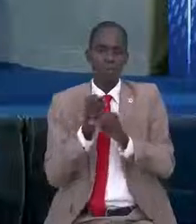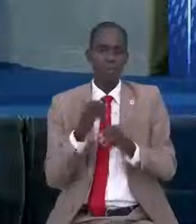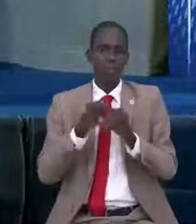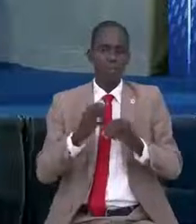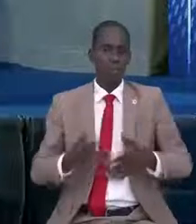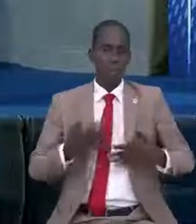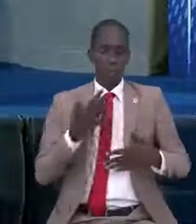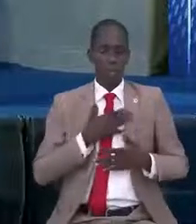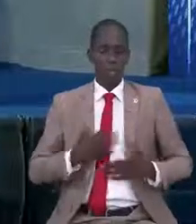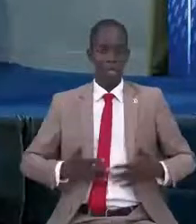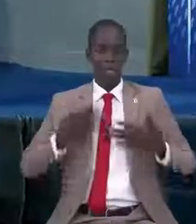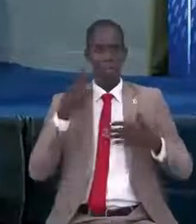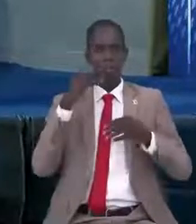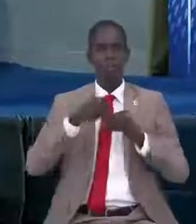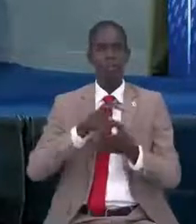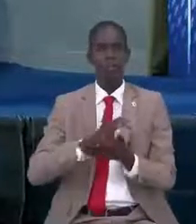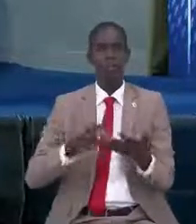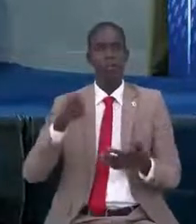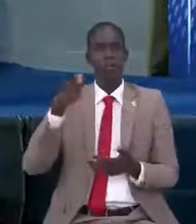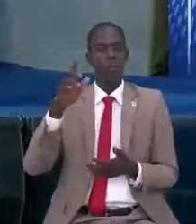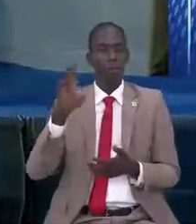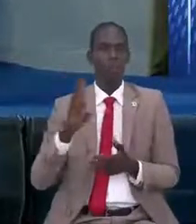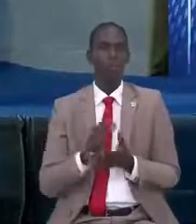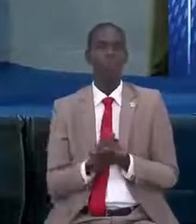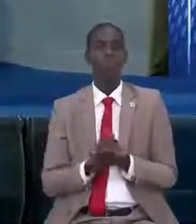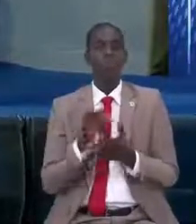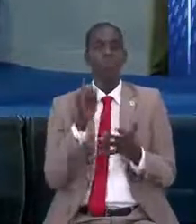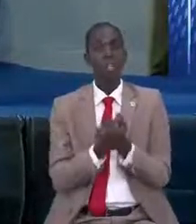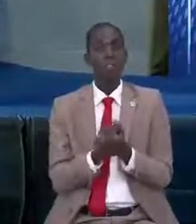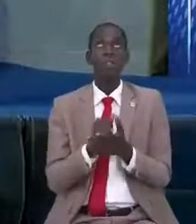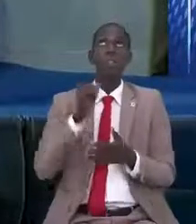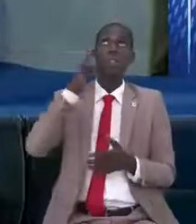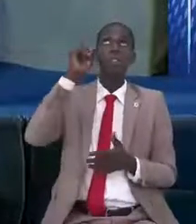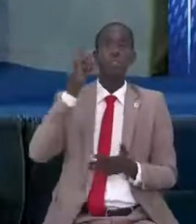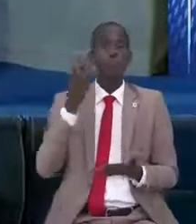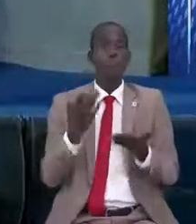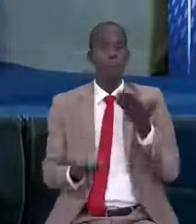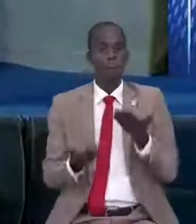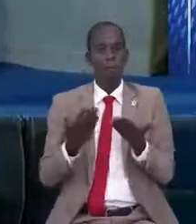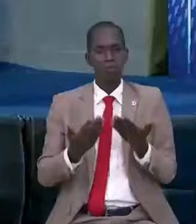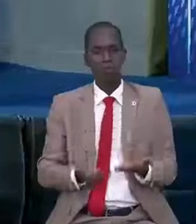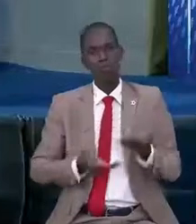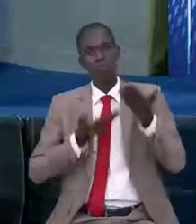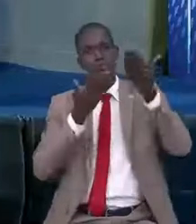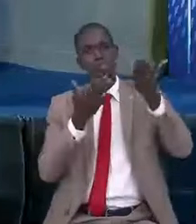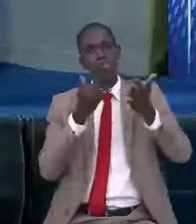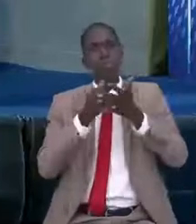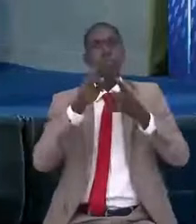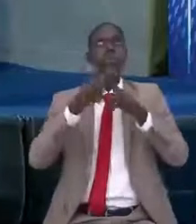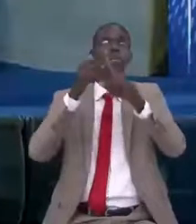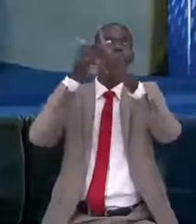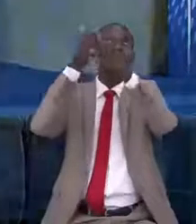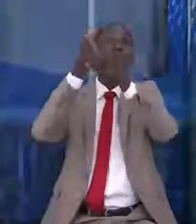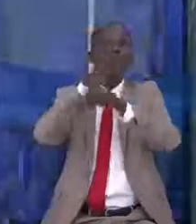le résultat final? Qu'est-ce qu'il veut accomplir dans votre vie? Verset 27. Afin de faire